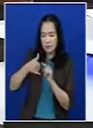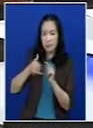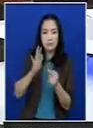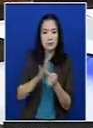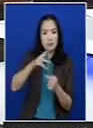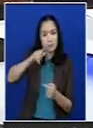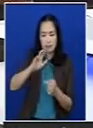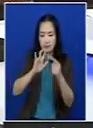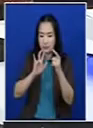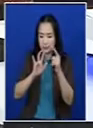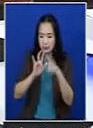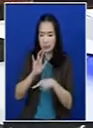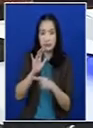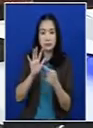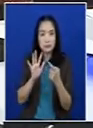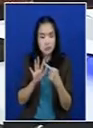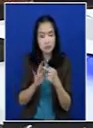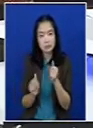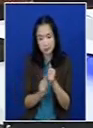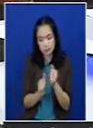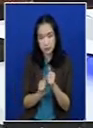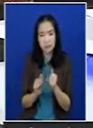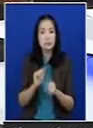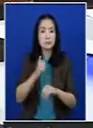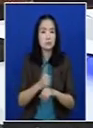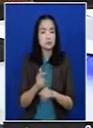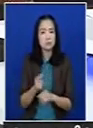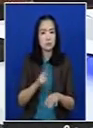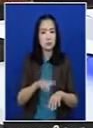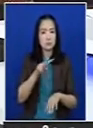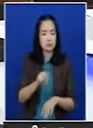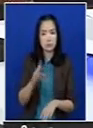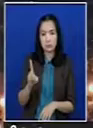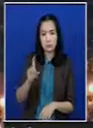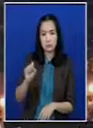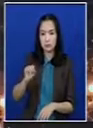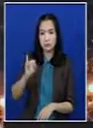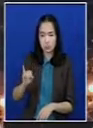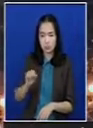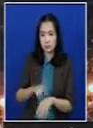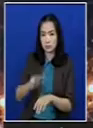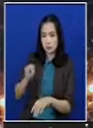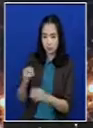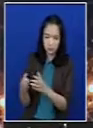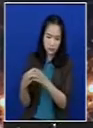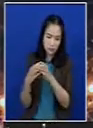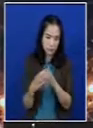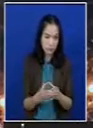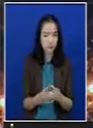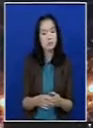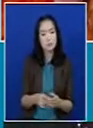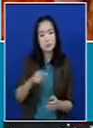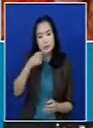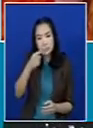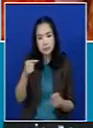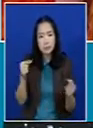าสนมุนีผู้ช่วยเจ้าอาวาสวัดปากน้ำภาษีเจริญนัดกับเจ้าหน้าที่ DSI หรือว่ากรมสอบสวนคดีพิเศษเพื่อที่จะให้ปาก